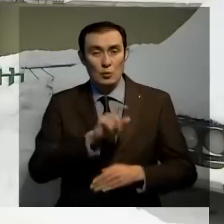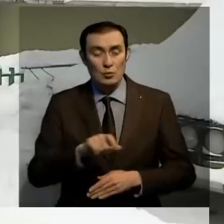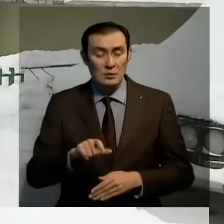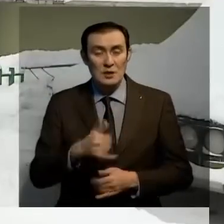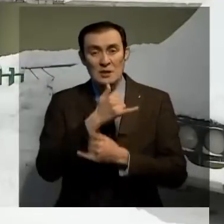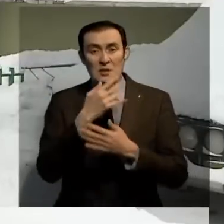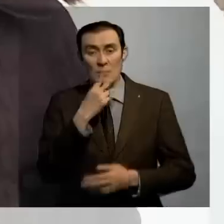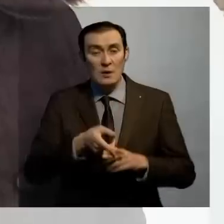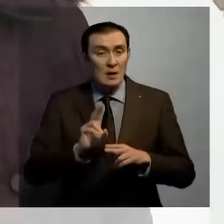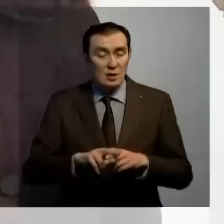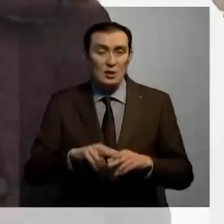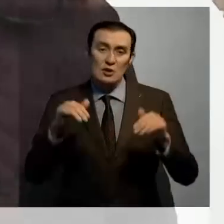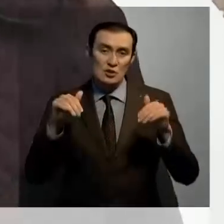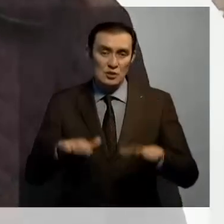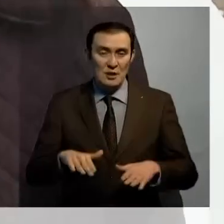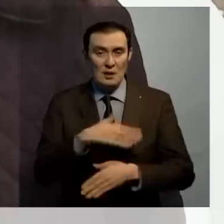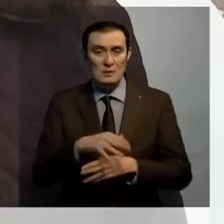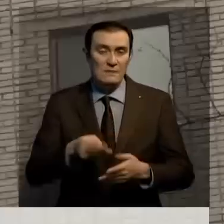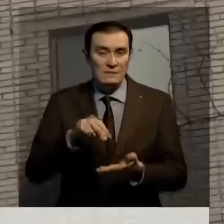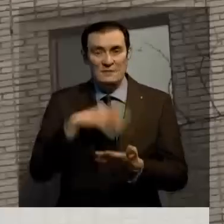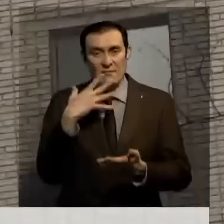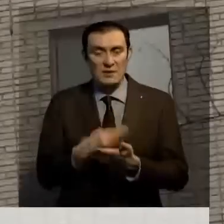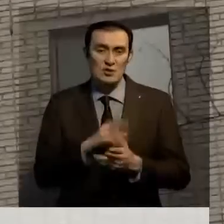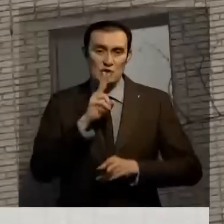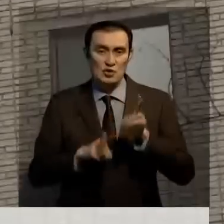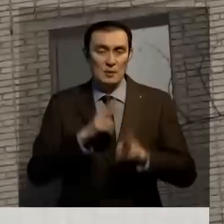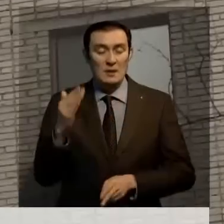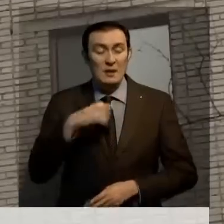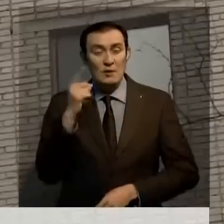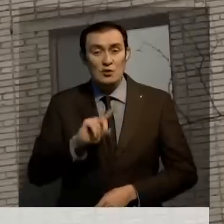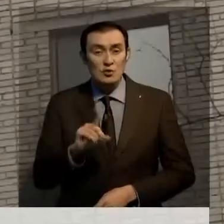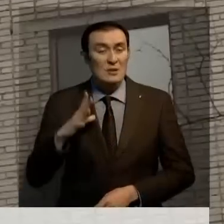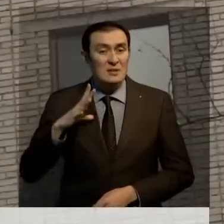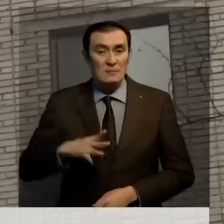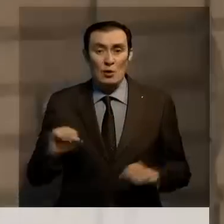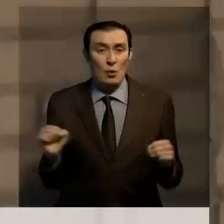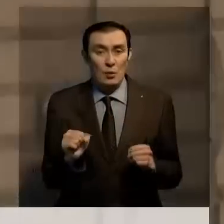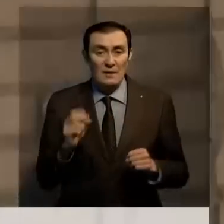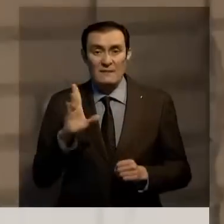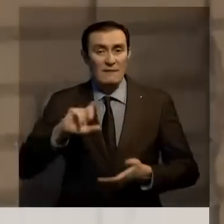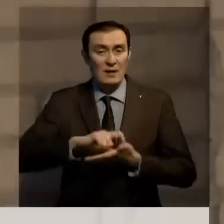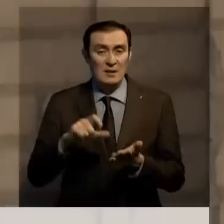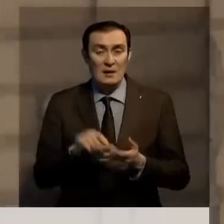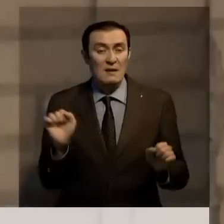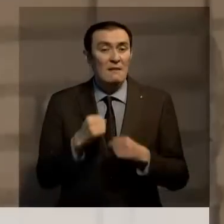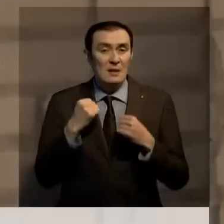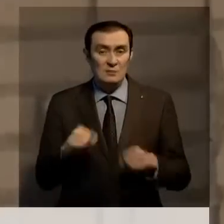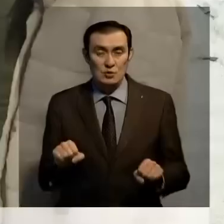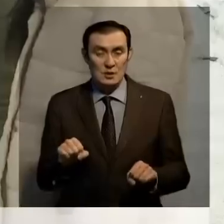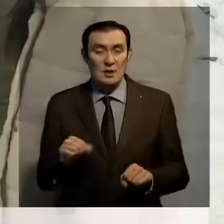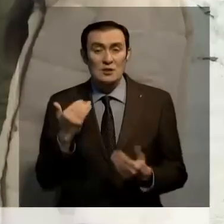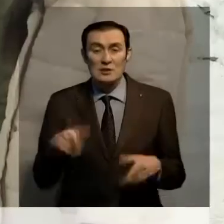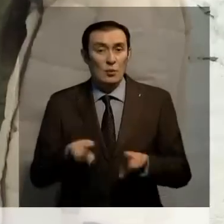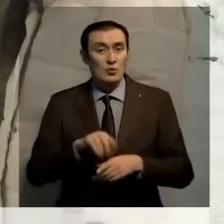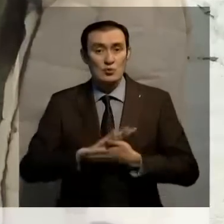Кабанбай-Батыра, несмотря на это, решились выйти и высказать свои жалобы. Они говорят, что терпеть холод в квартирах уже невозможно, тем более, что с